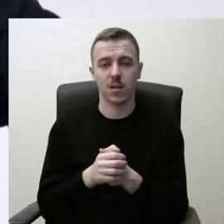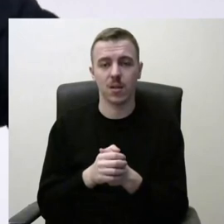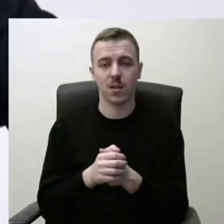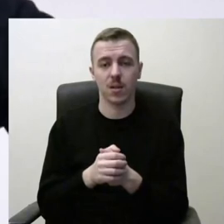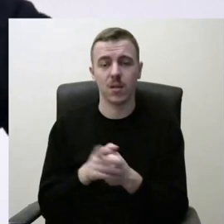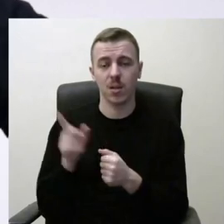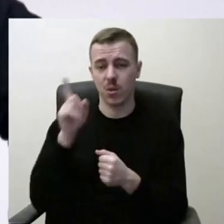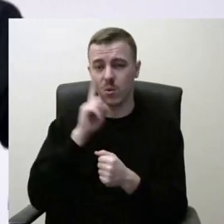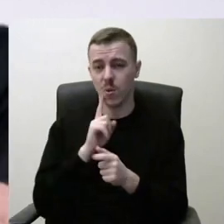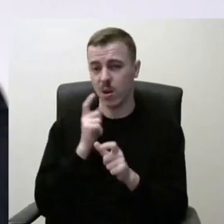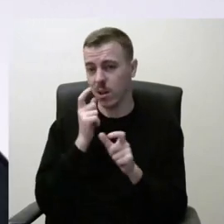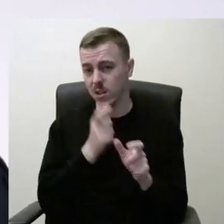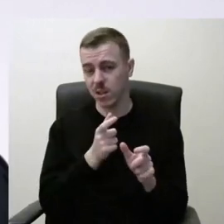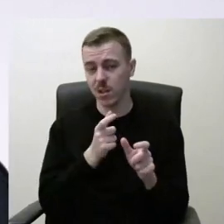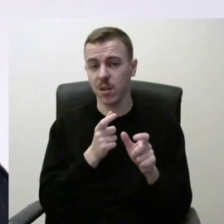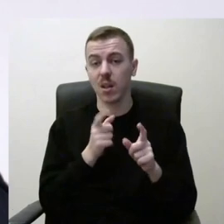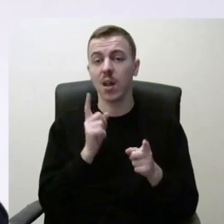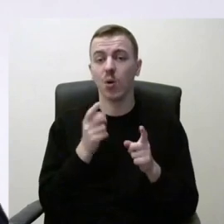Norite atsakyti,